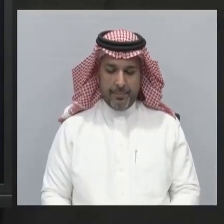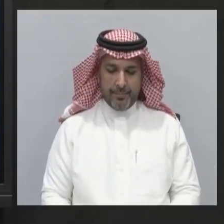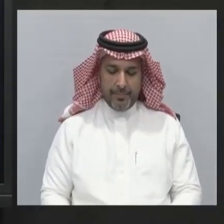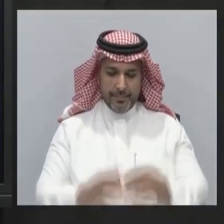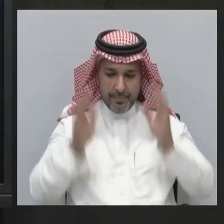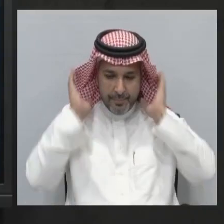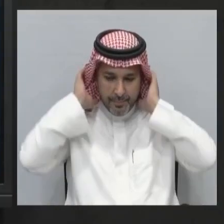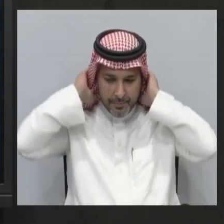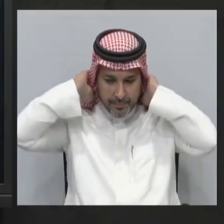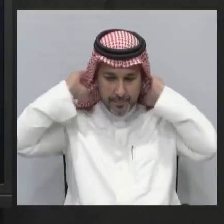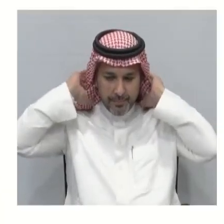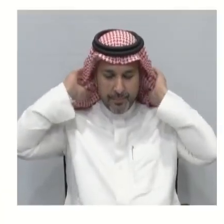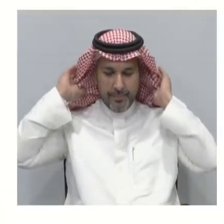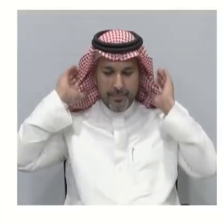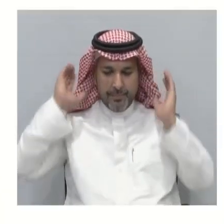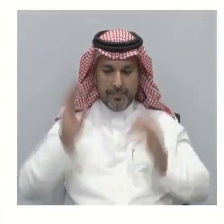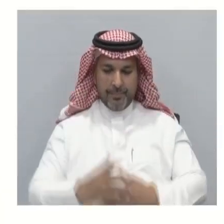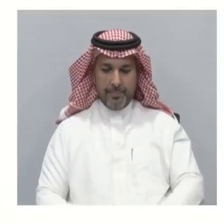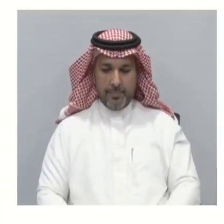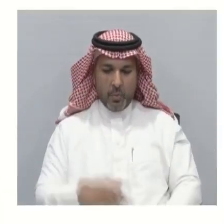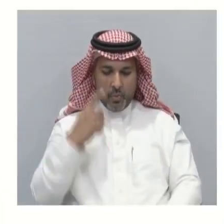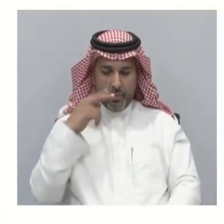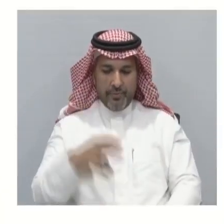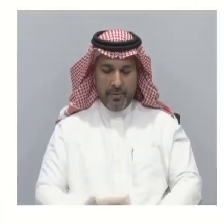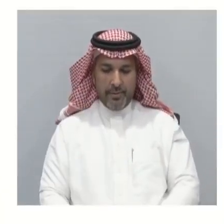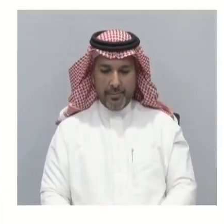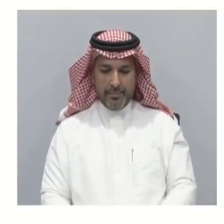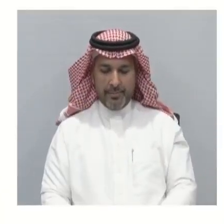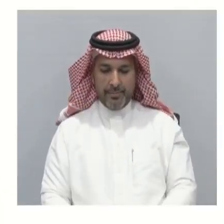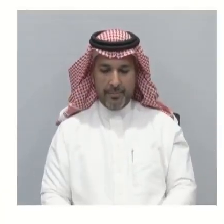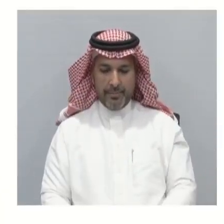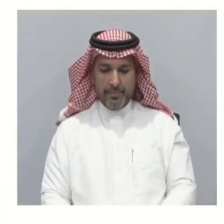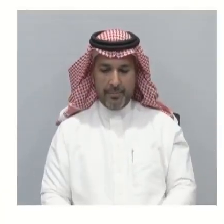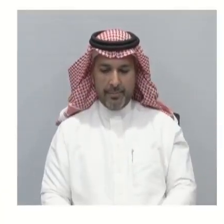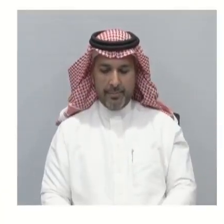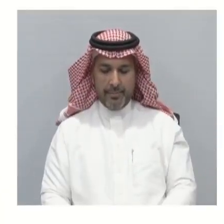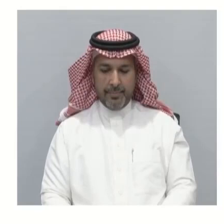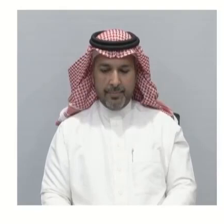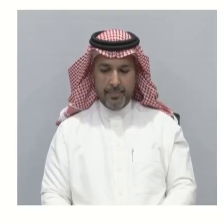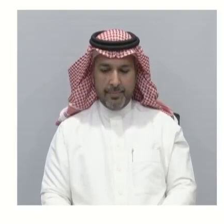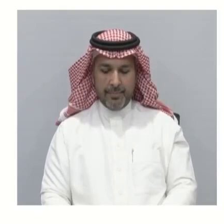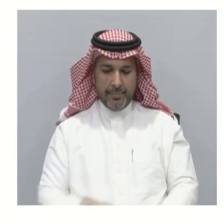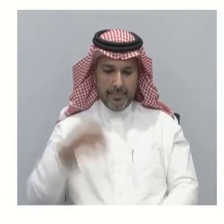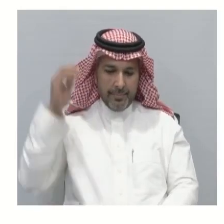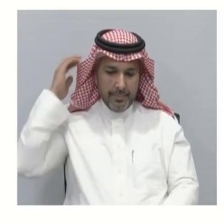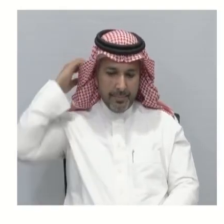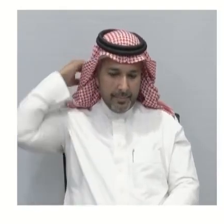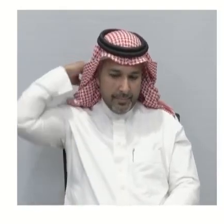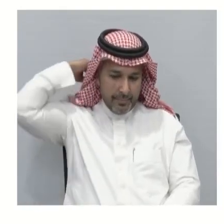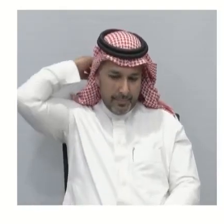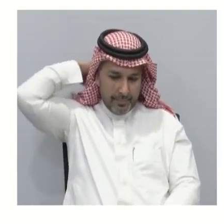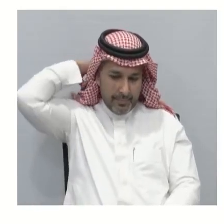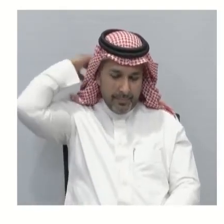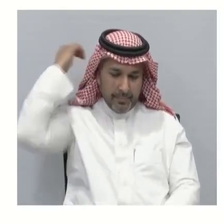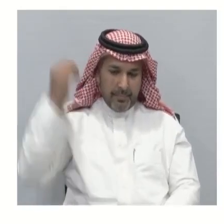في في هذه النقاط اللي ذكرناها قبل قليل يقوللك هنا استعمل الشكل المجاور